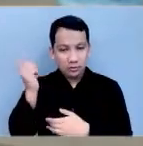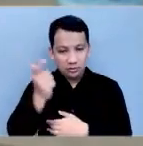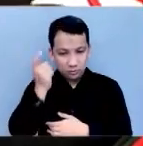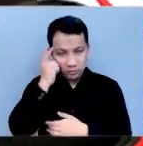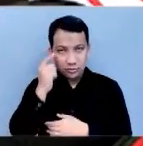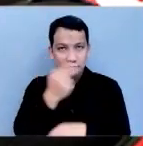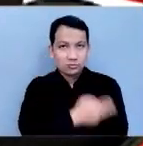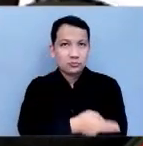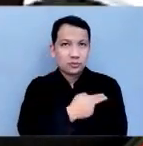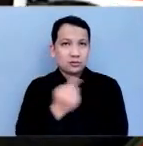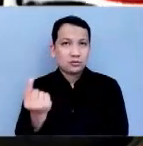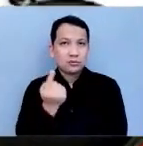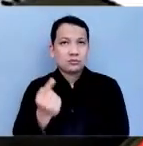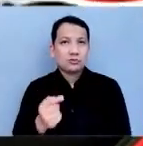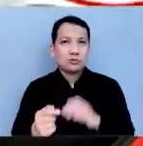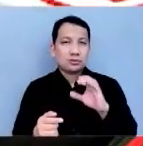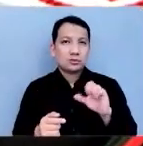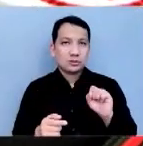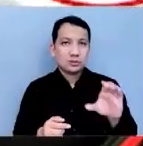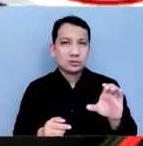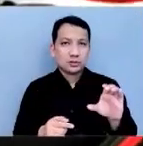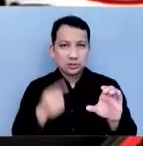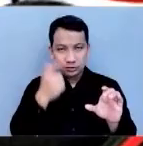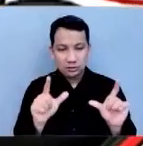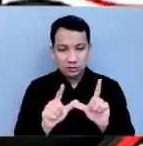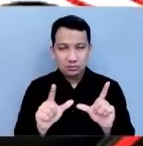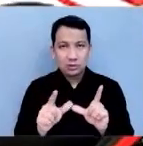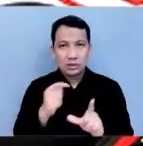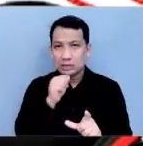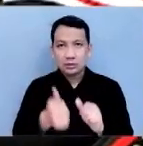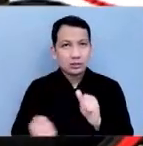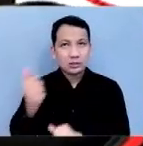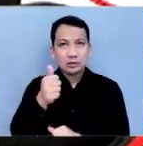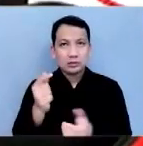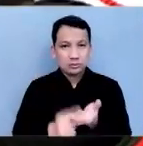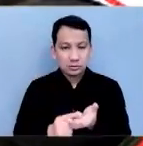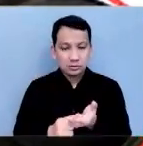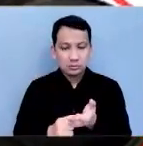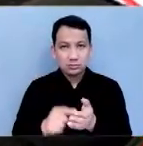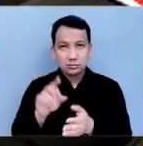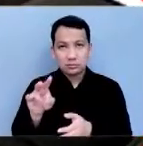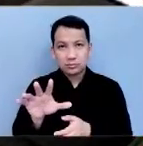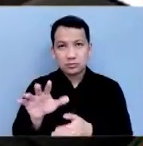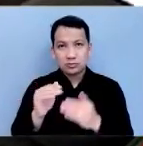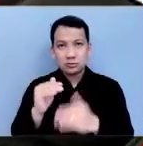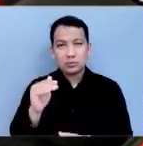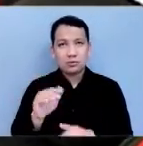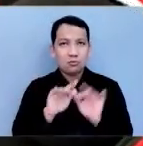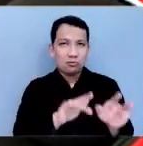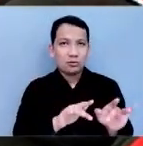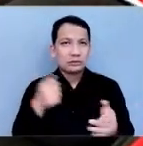Ang civil service natin requires license ka. So pag hindi ka nakapasa, grade mo 74, kahit ano na yon, di ba?